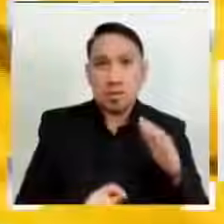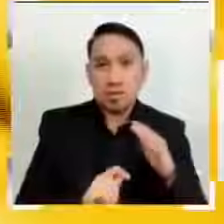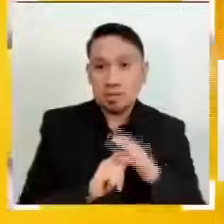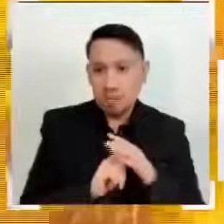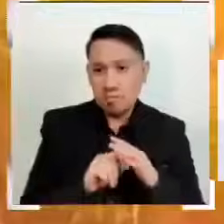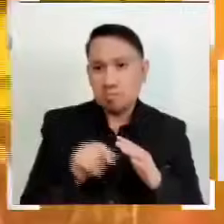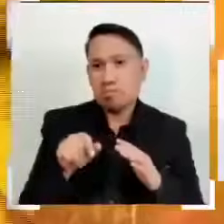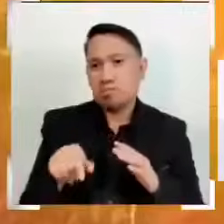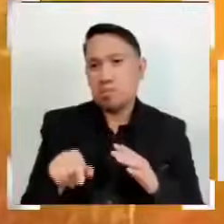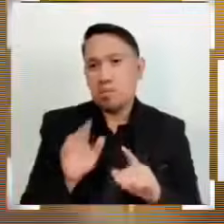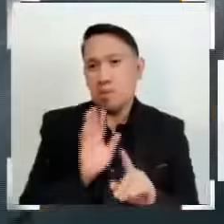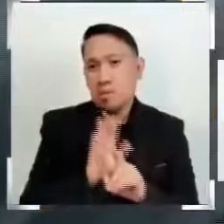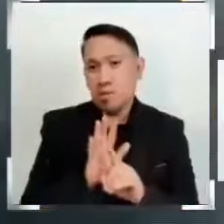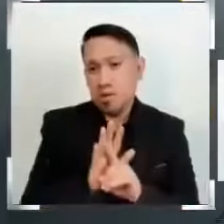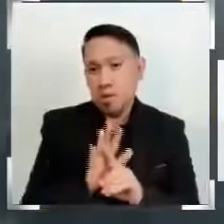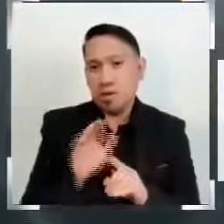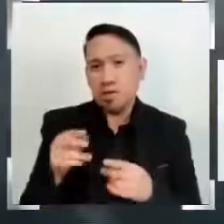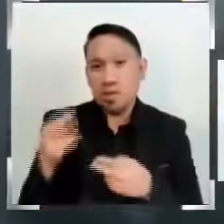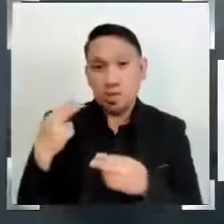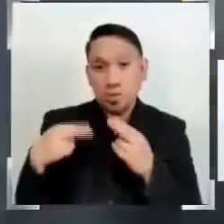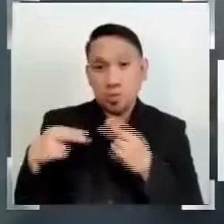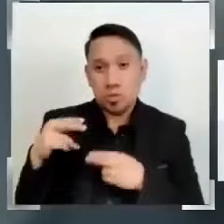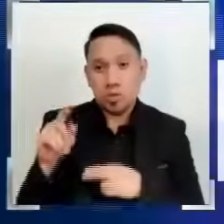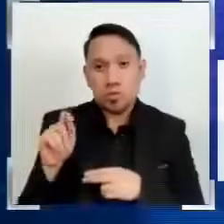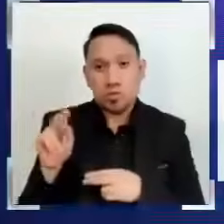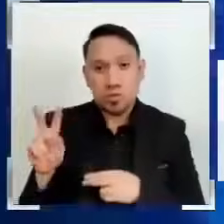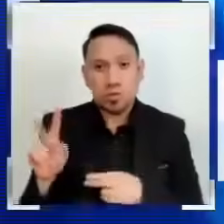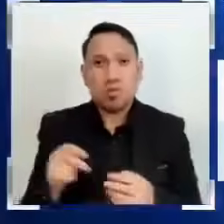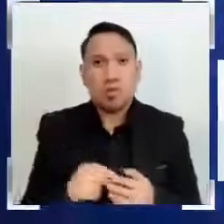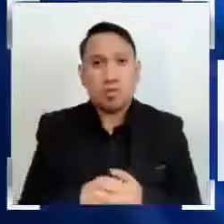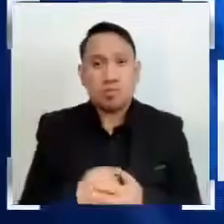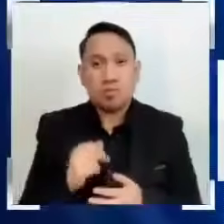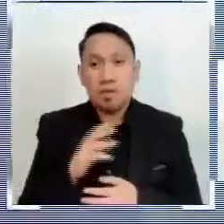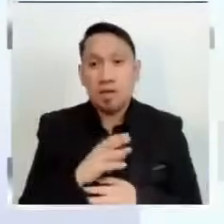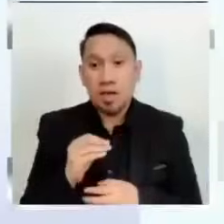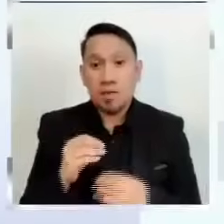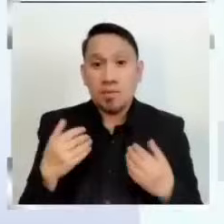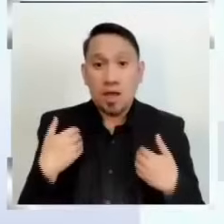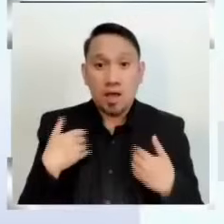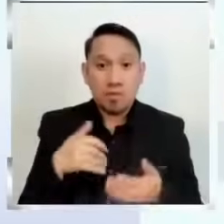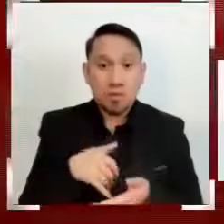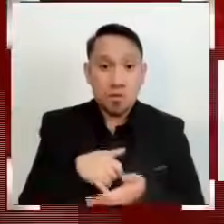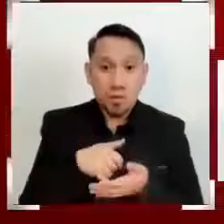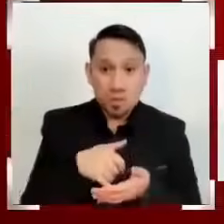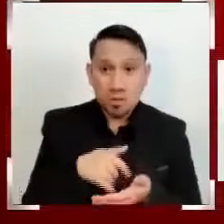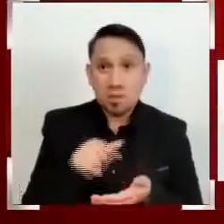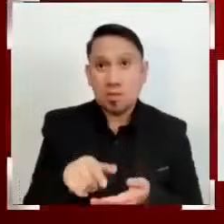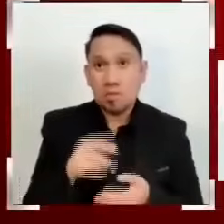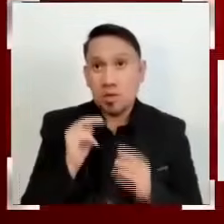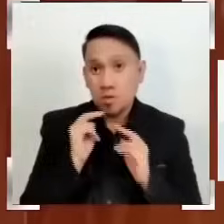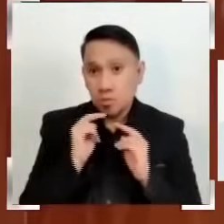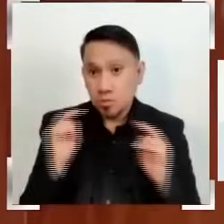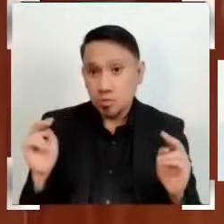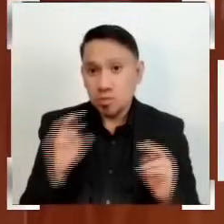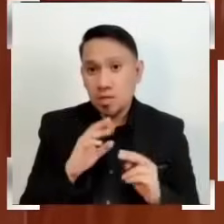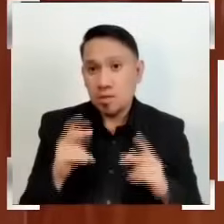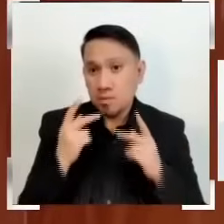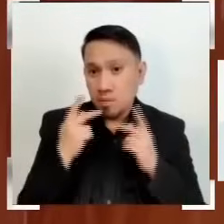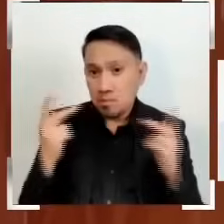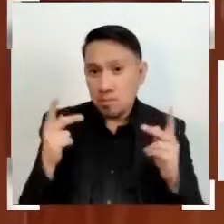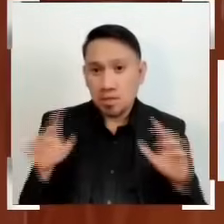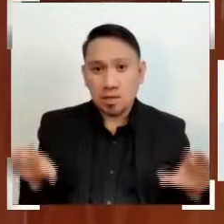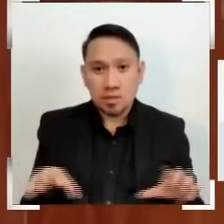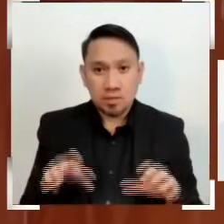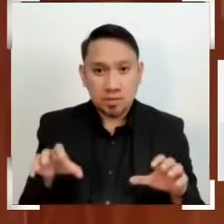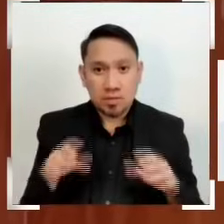kasaysayan ng Philippine Television. Gayon din ang mga pinaka-award-winning newscasts at public affairs programs. Kabilang